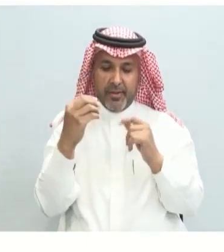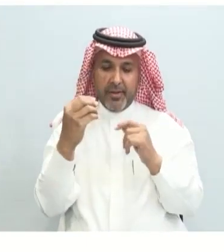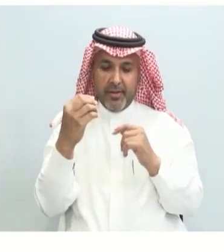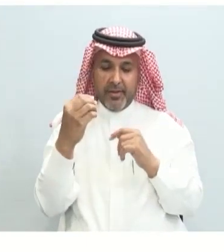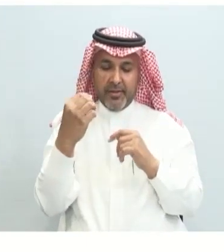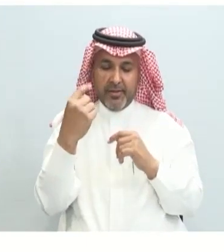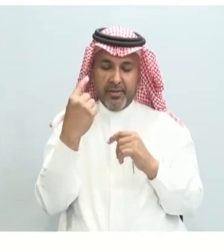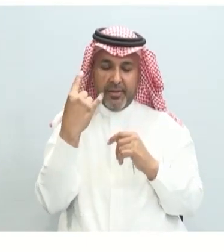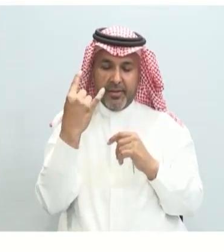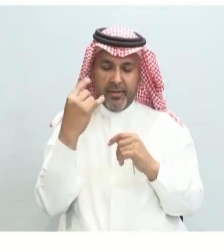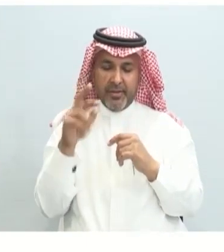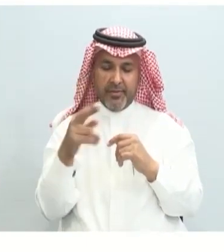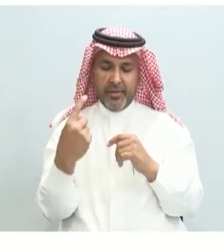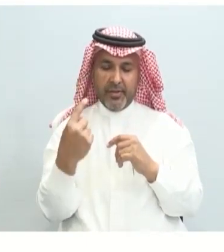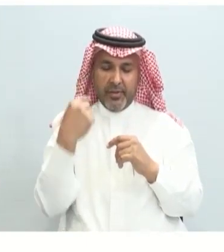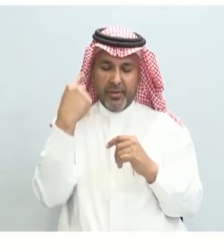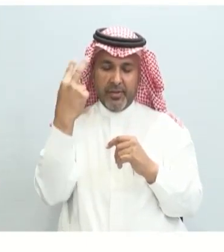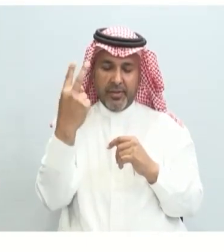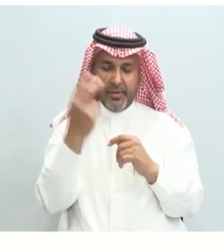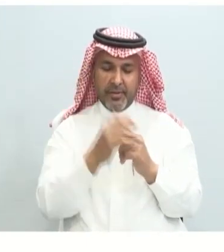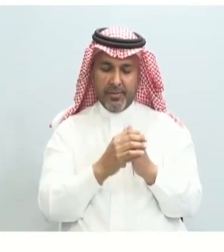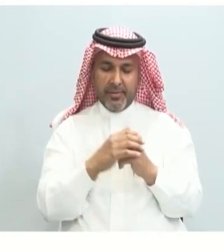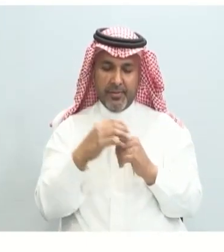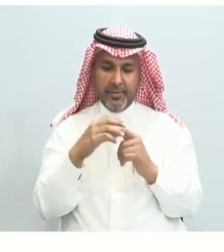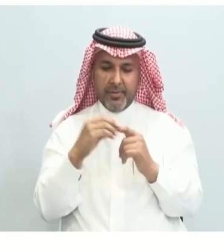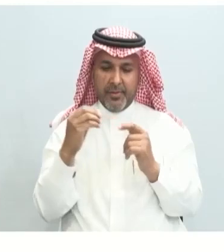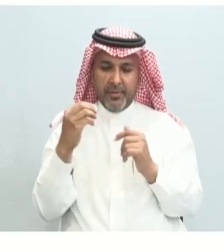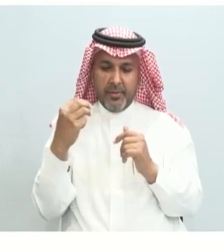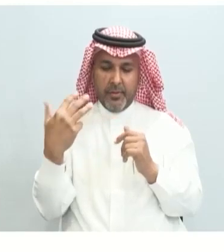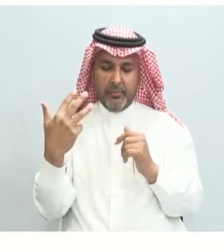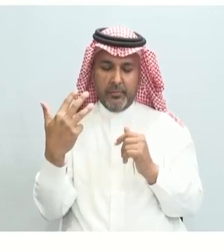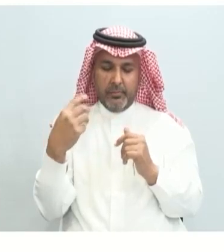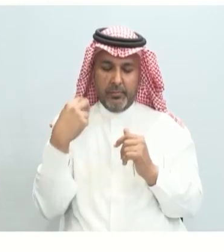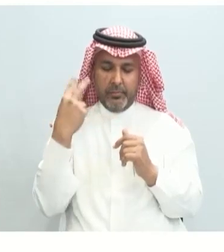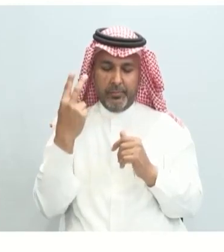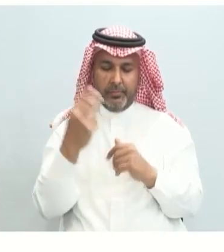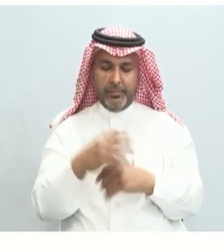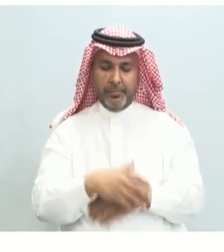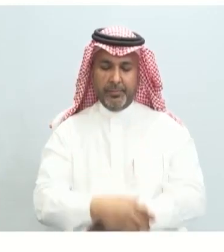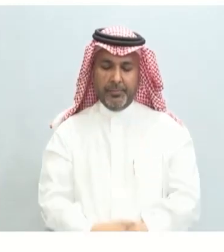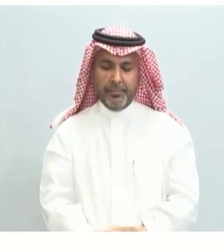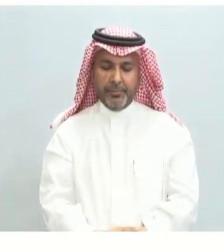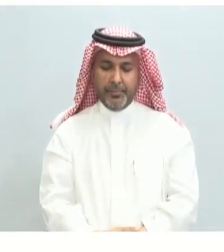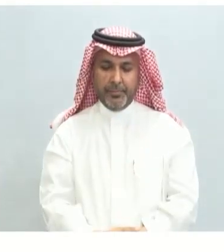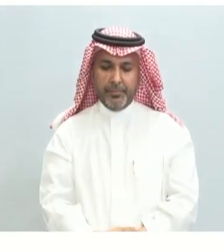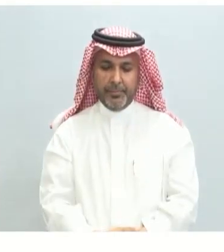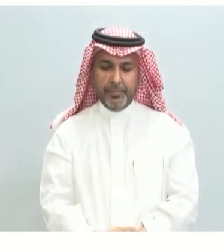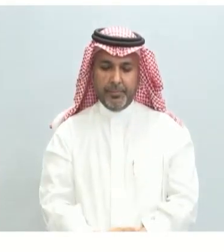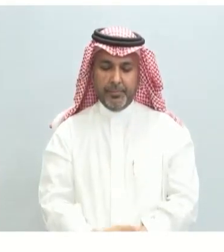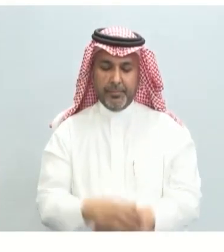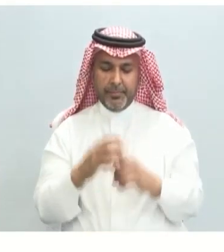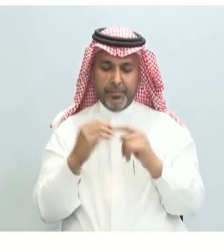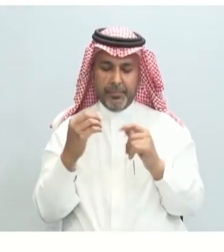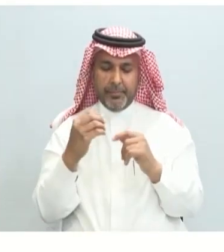تربيع ناقص 10.1 تربيع ناقصا 9 تربيع